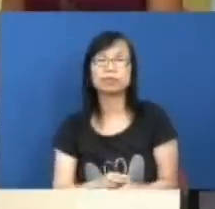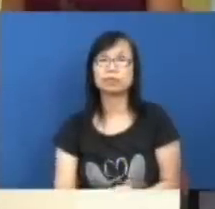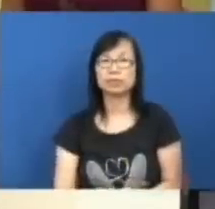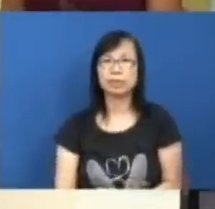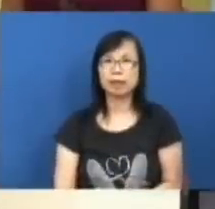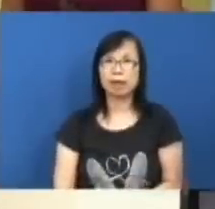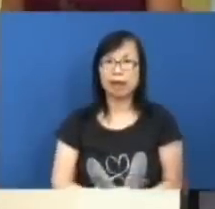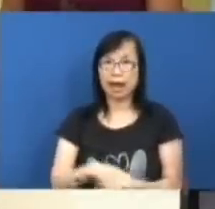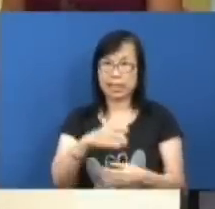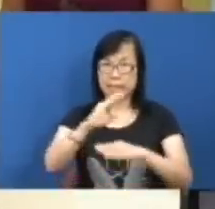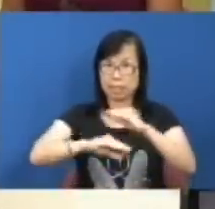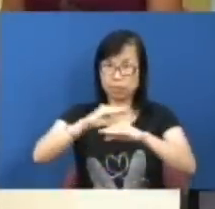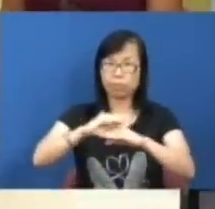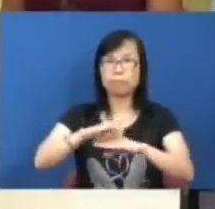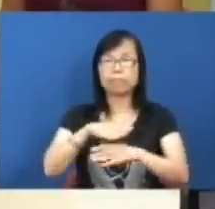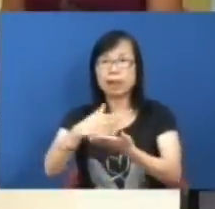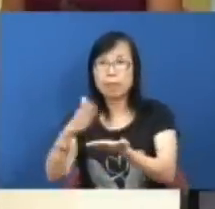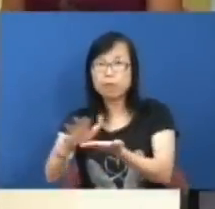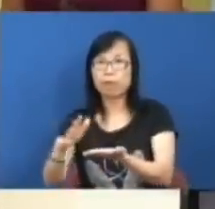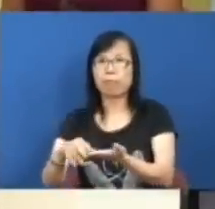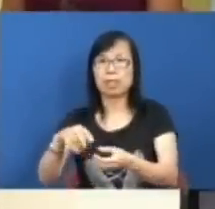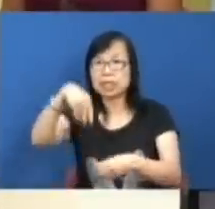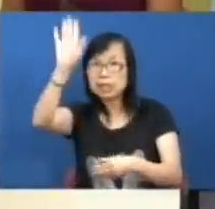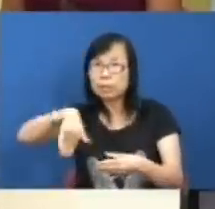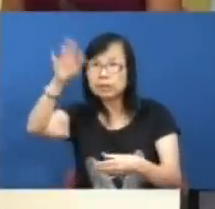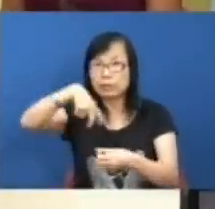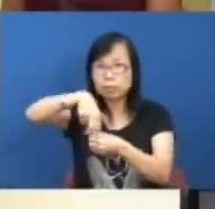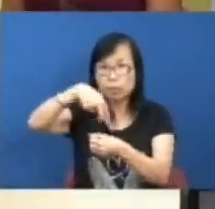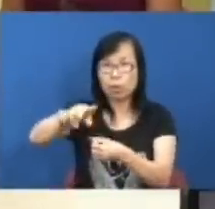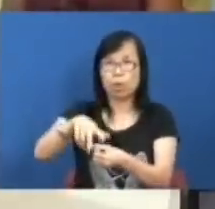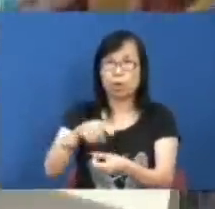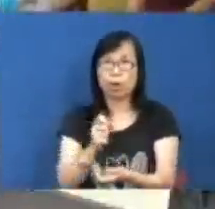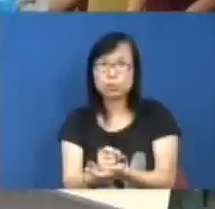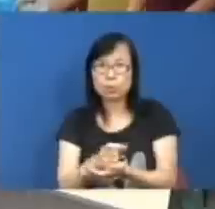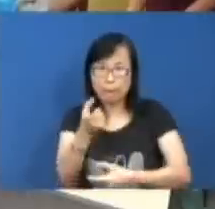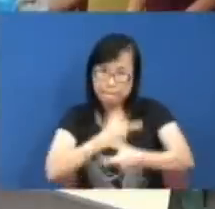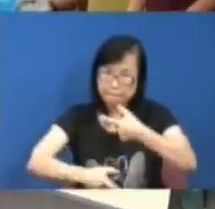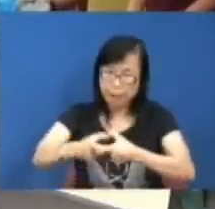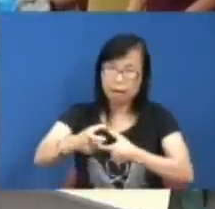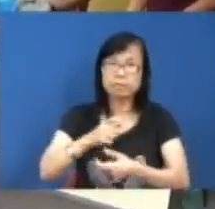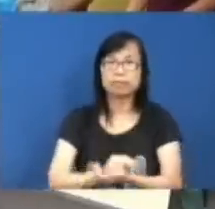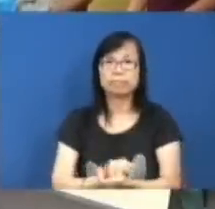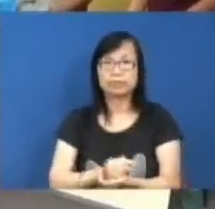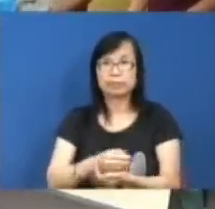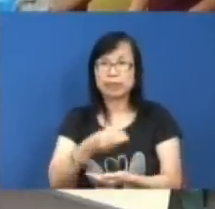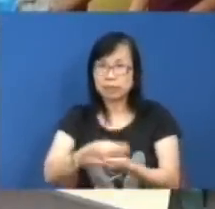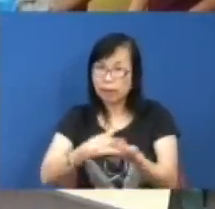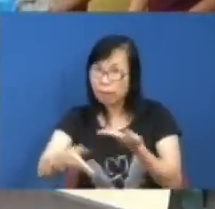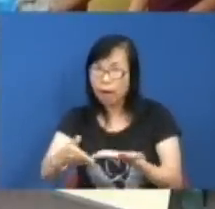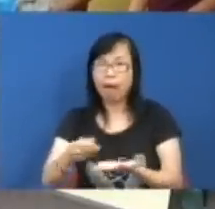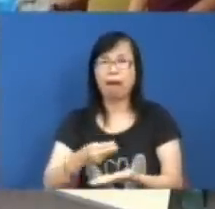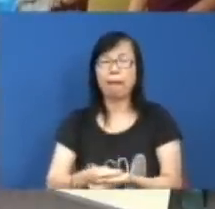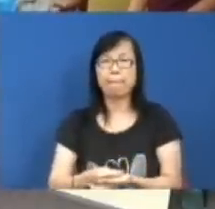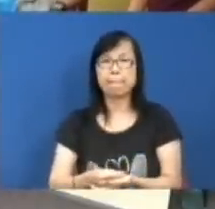業界方面咧，大部分嘅油漆供應商咧，好多時都著重只係喺銷售個角度做一個嘅零售